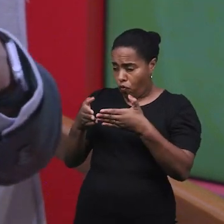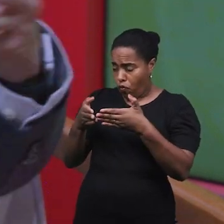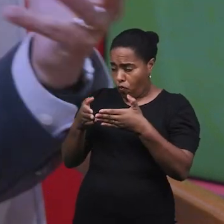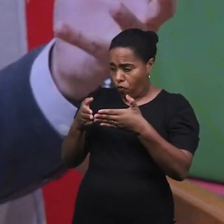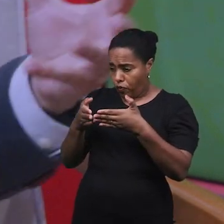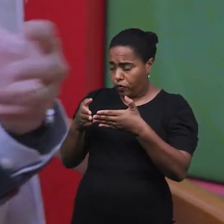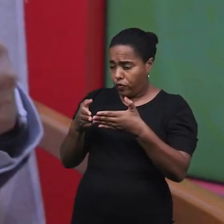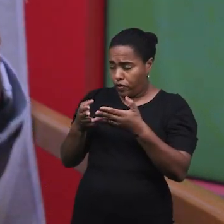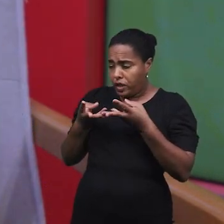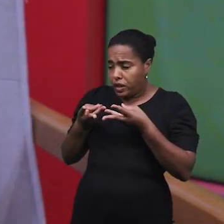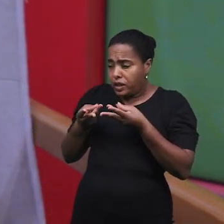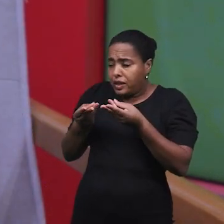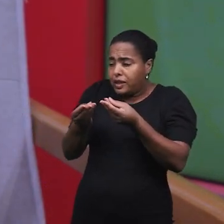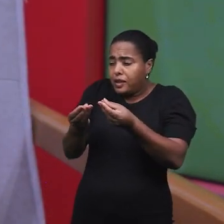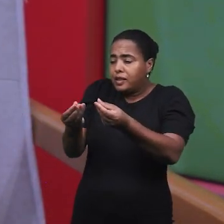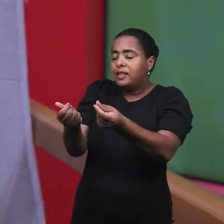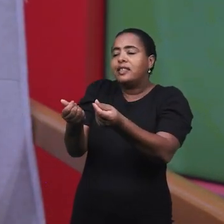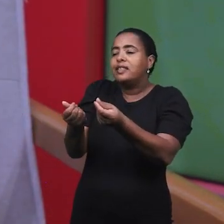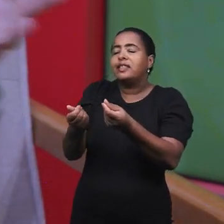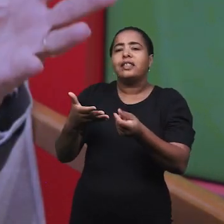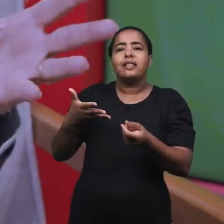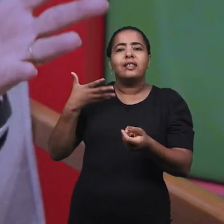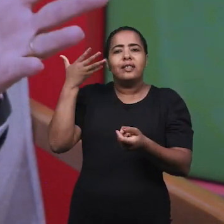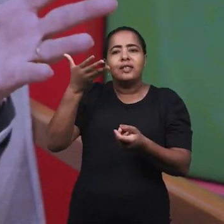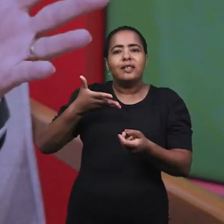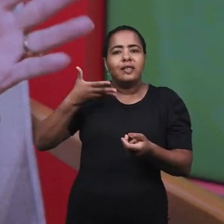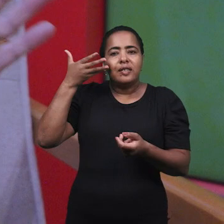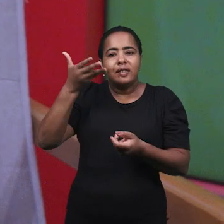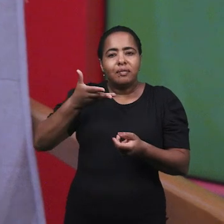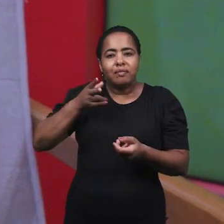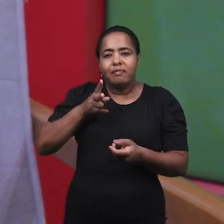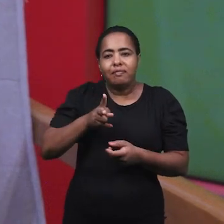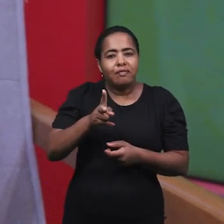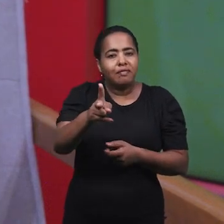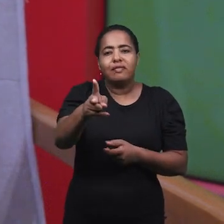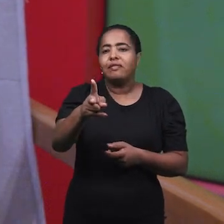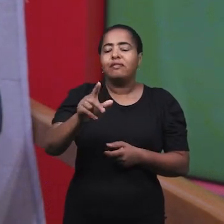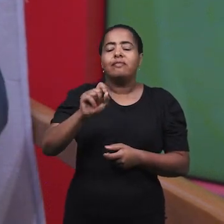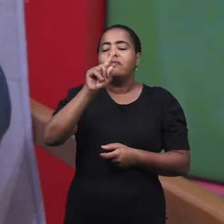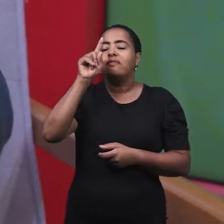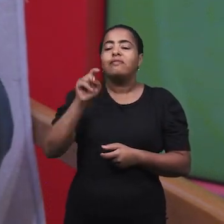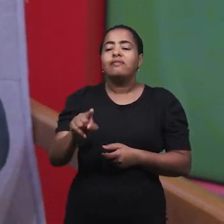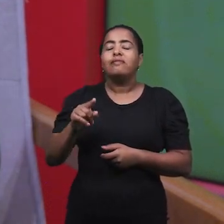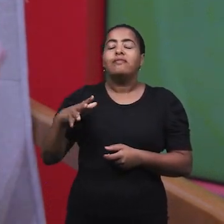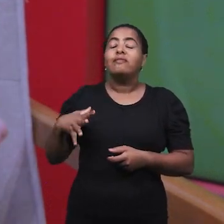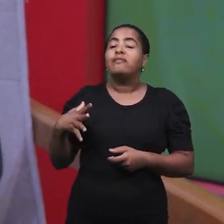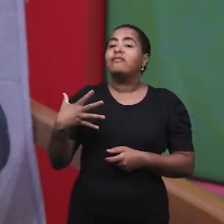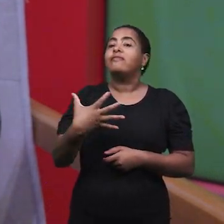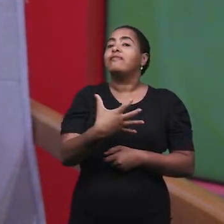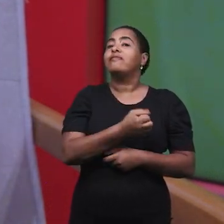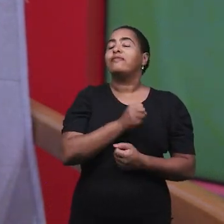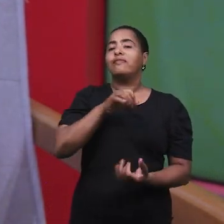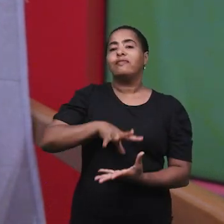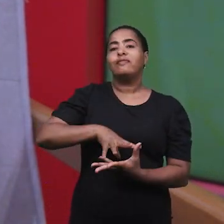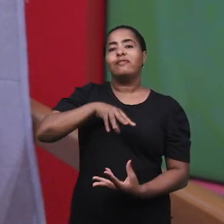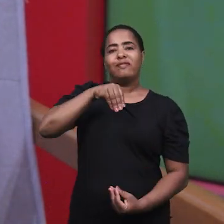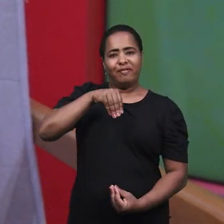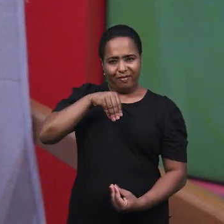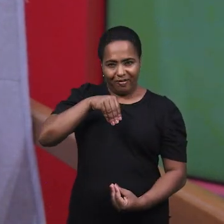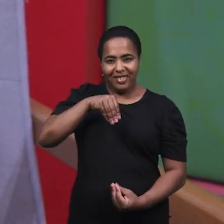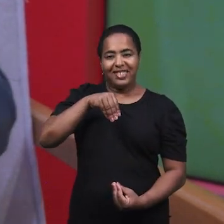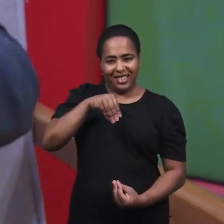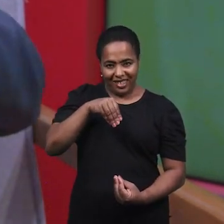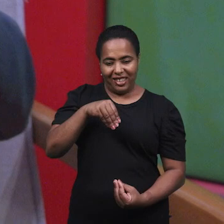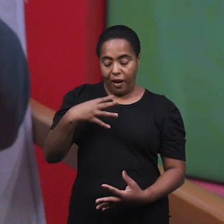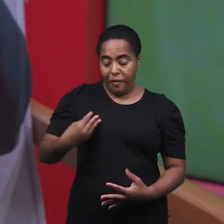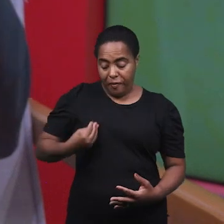c'est-à-dire l'essence du message a toujours été le salut de l'âme,